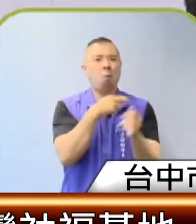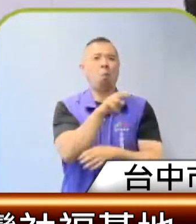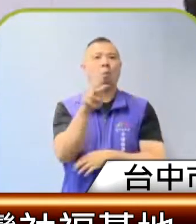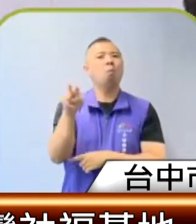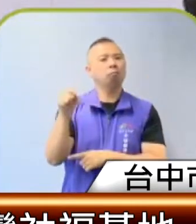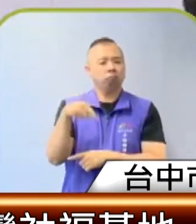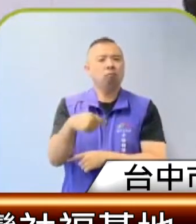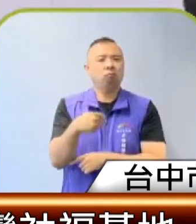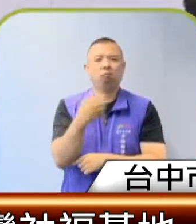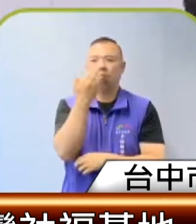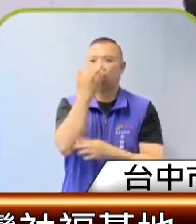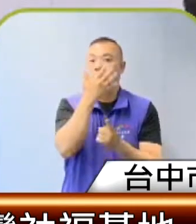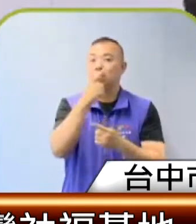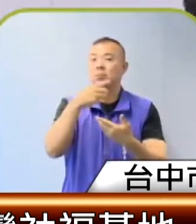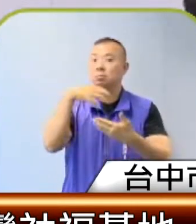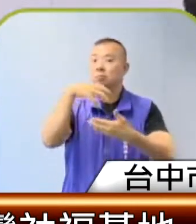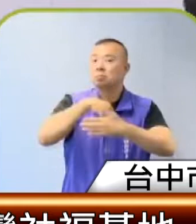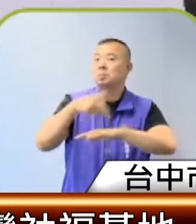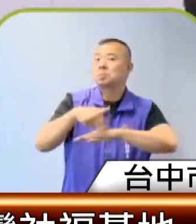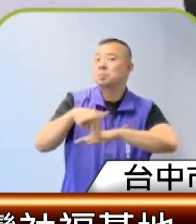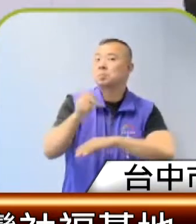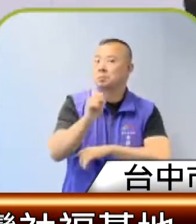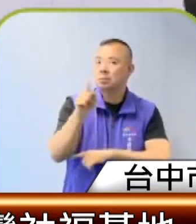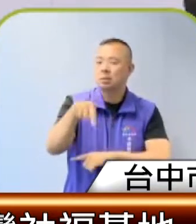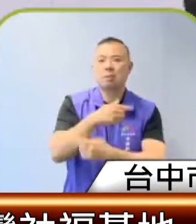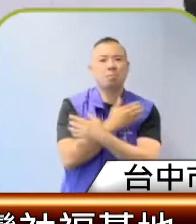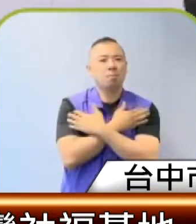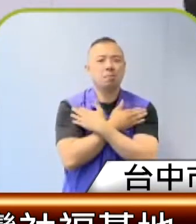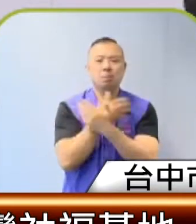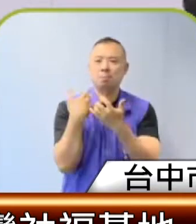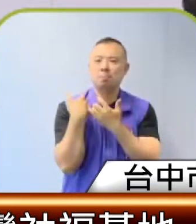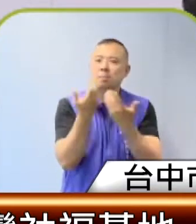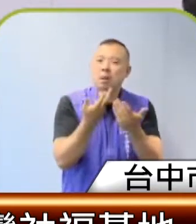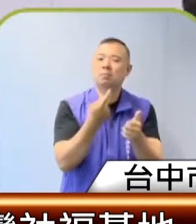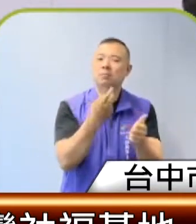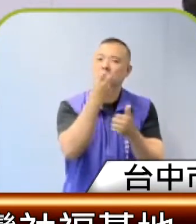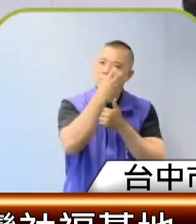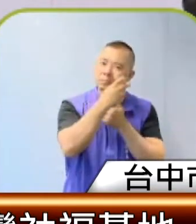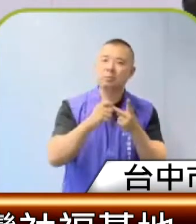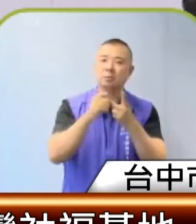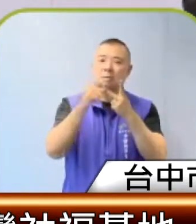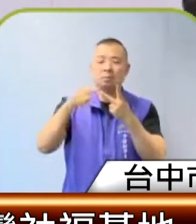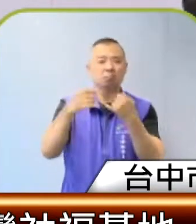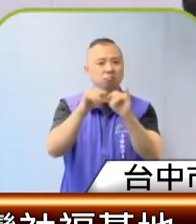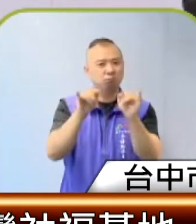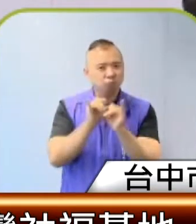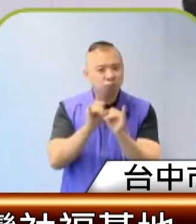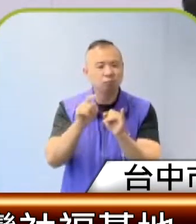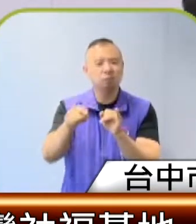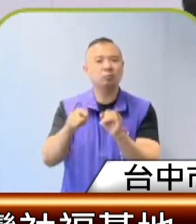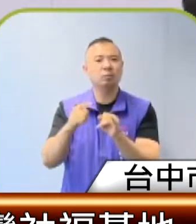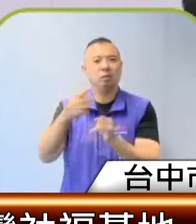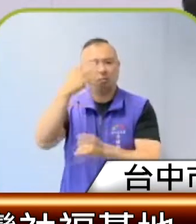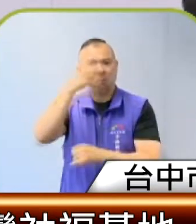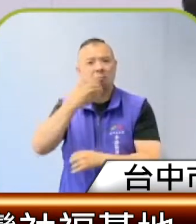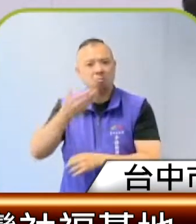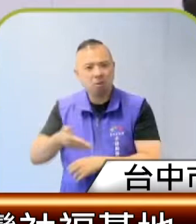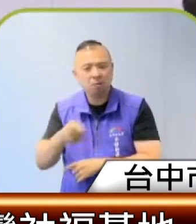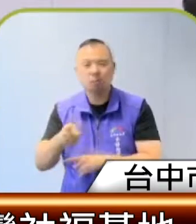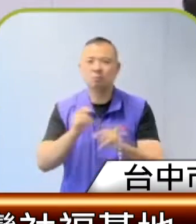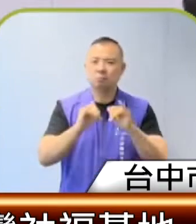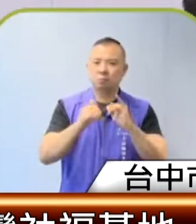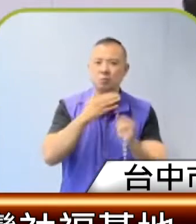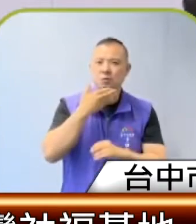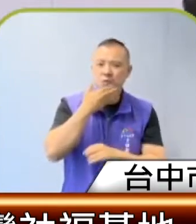有这个幼托啊，会有幼托，会有妇女的基地，会有长者照护的基地，也会有社会福